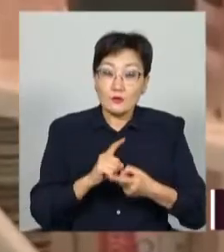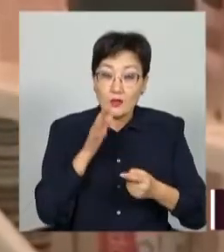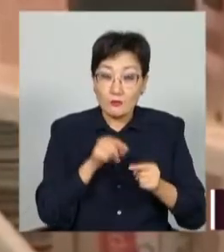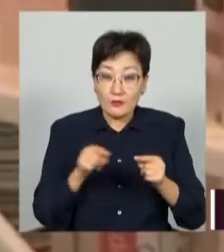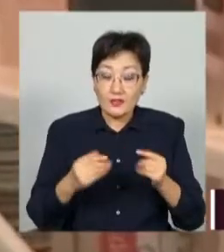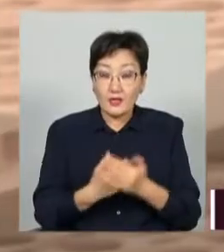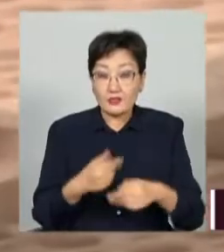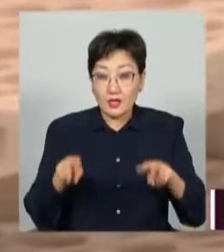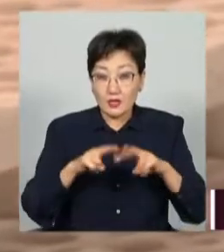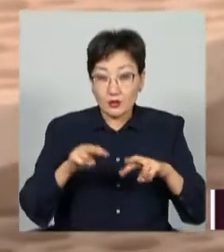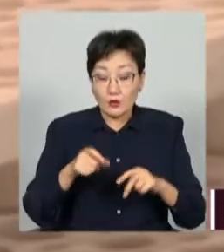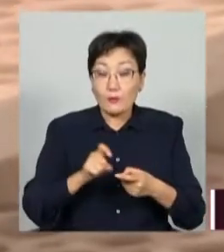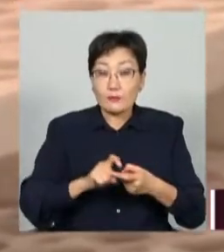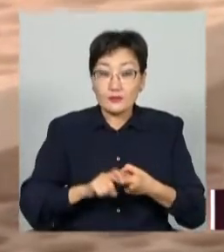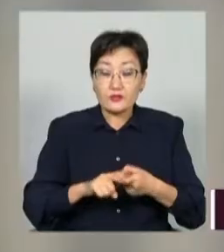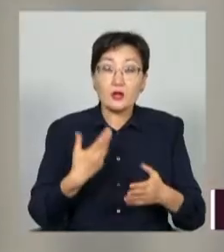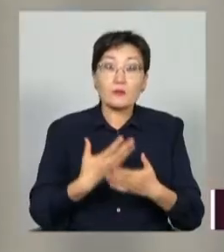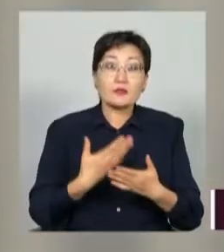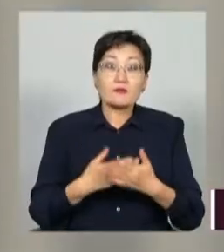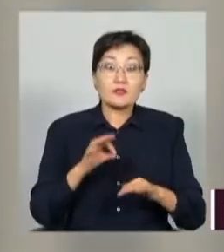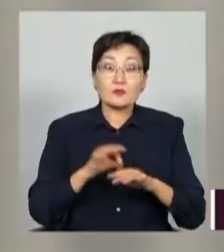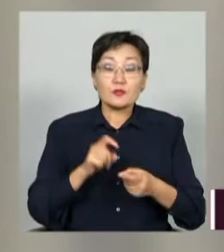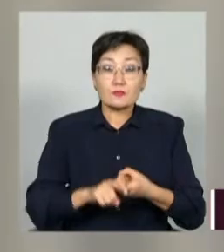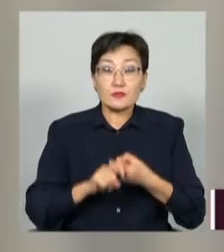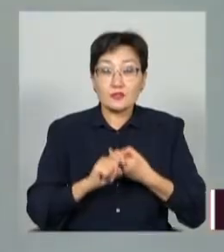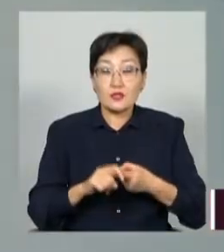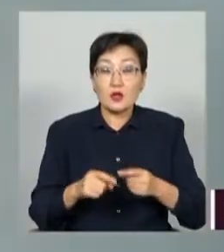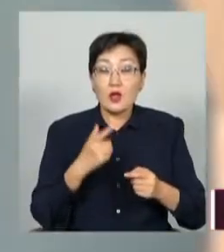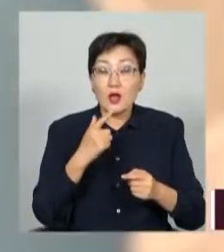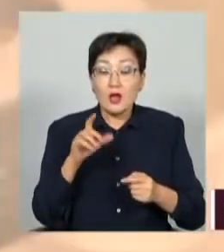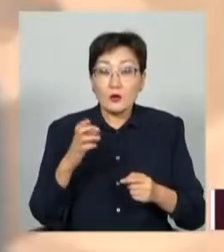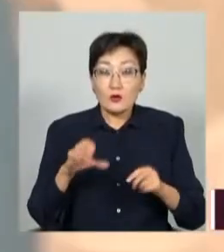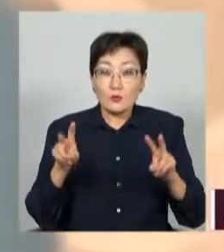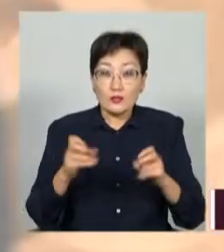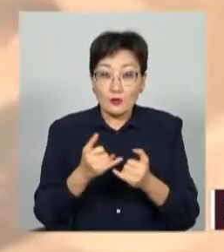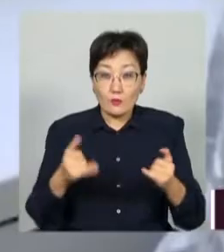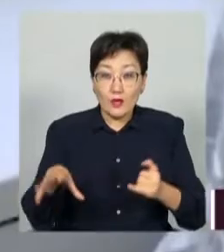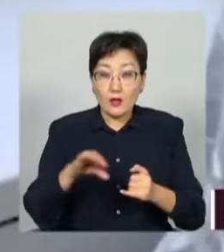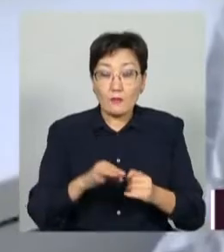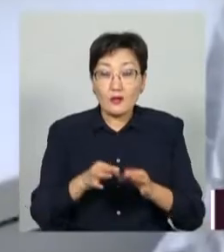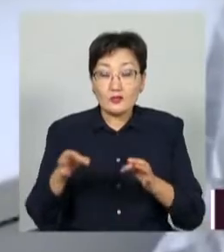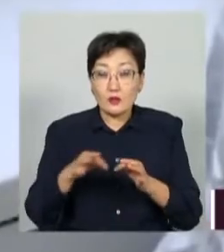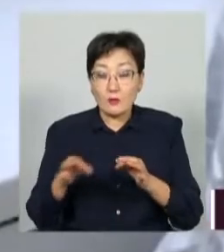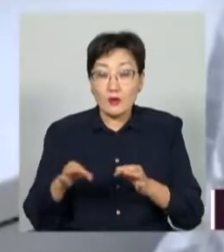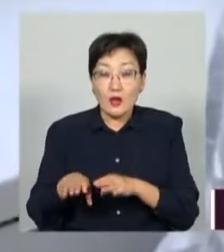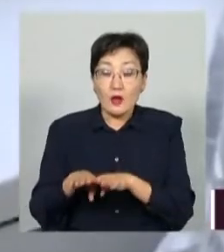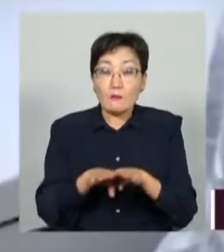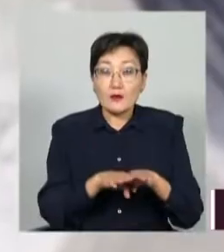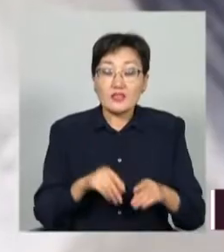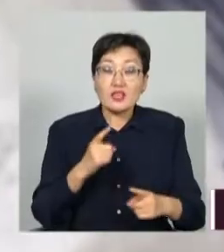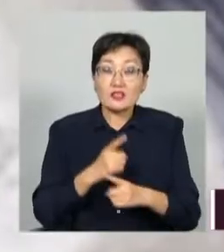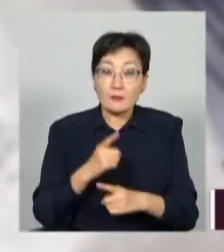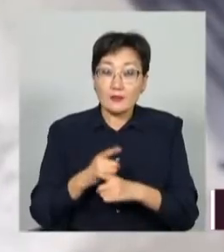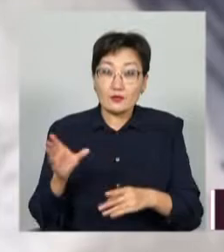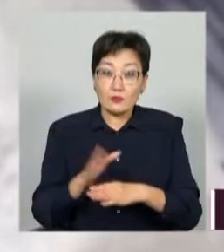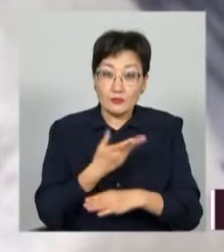қайта қаралумен байланысты болып отыр. Мысалы, коронавирус бойынша көк мәртебесі бар тұрғындар үшін барлық аймақтарда бір қатар шектеу алынып